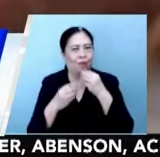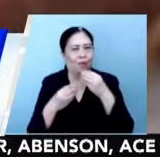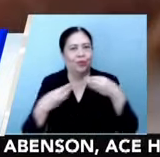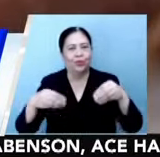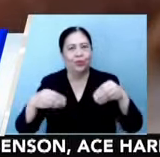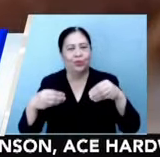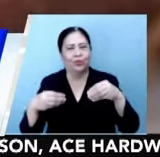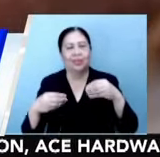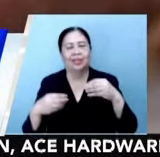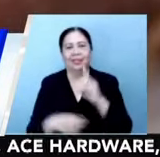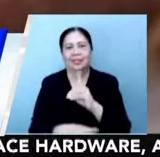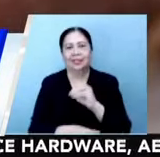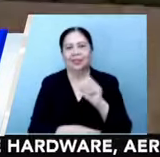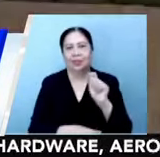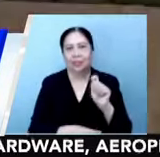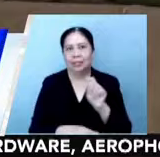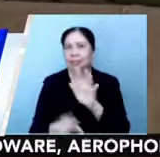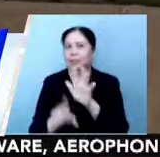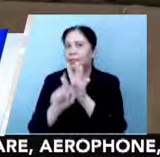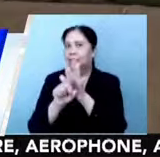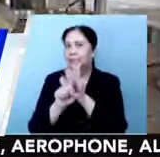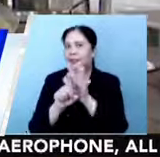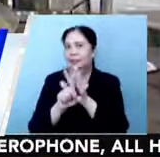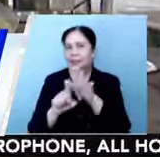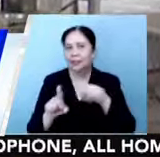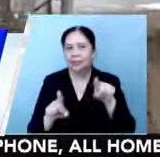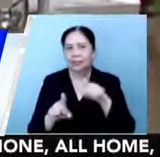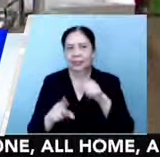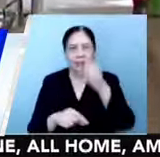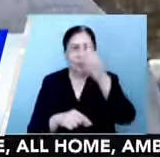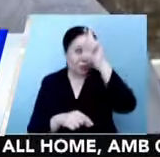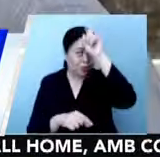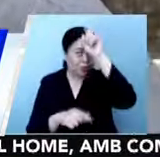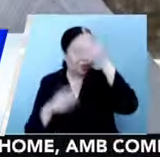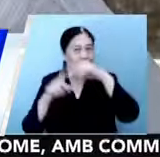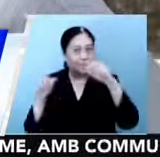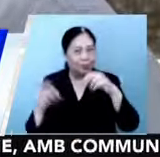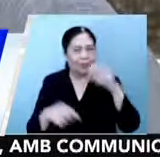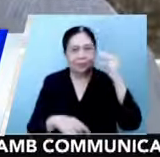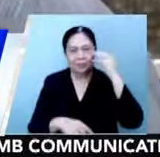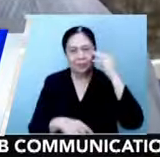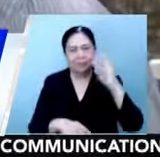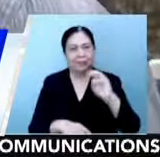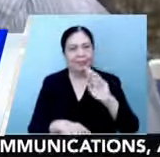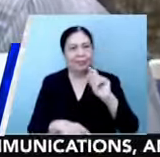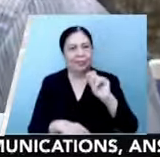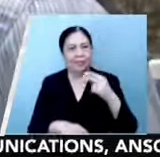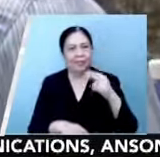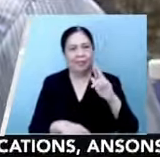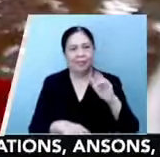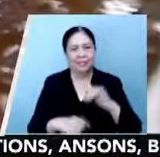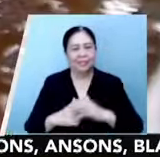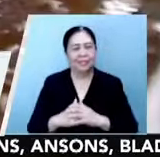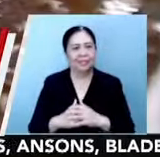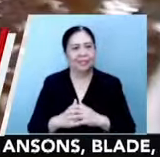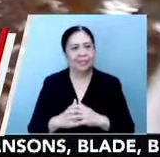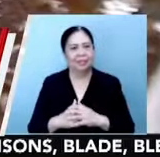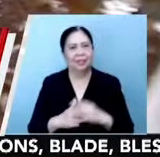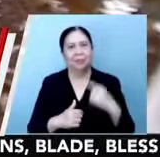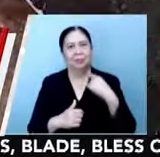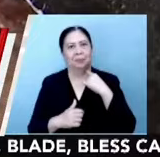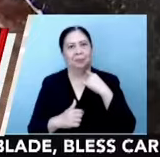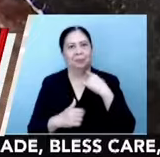Department. Bentang-benta naman ito sa German na si Martin Henry. So I tried the bloody pork,